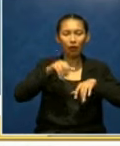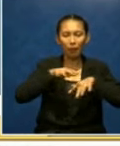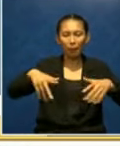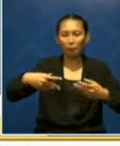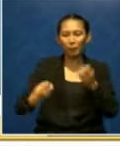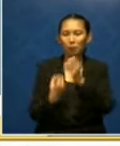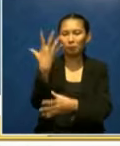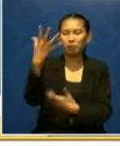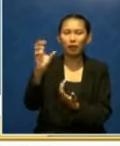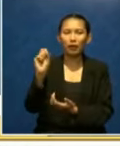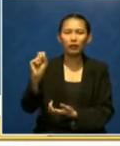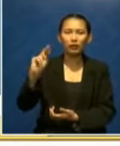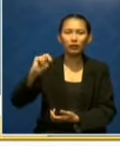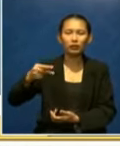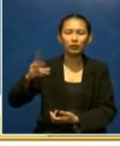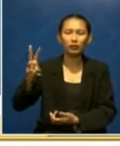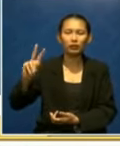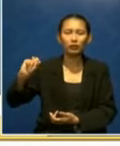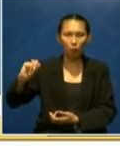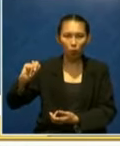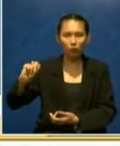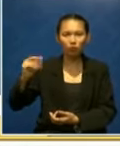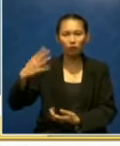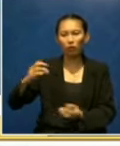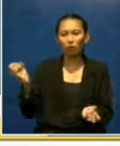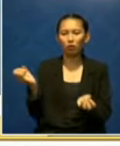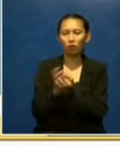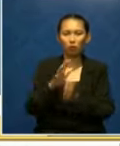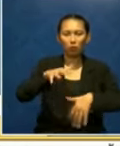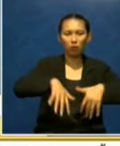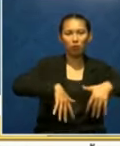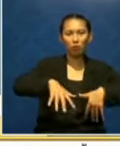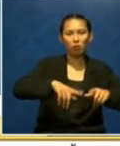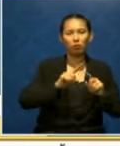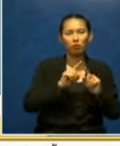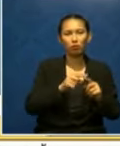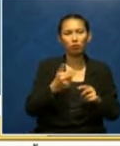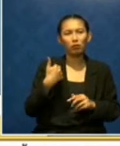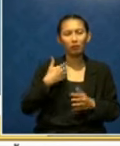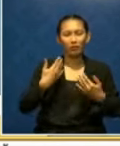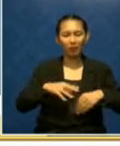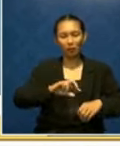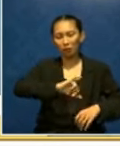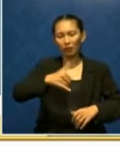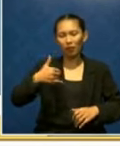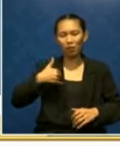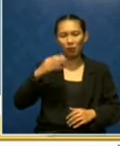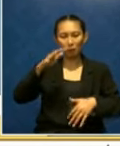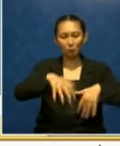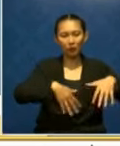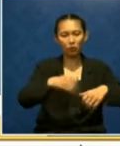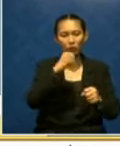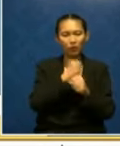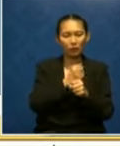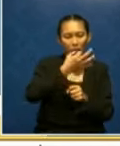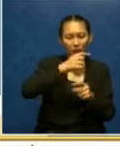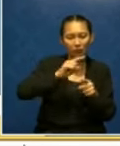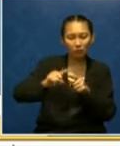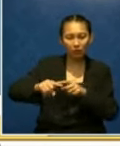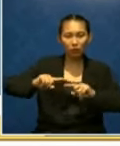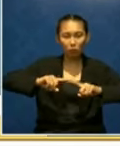ชาติทับซ้อนกับที่ดินทำกินของประชาชนนะคะบางพื้นที่ก็มีการจับกุมประชาชนด้วยค่ะประชาชนที่เข้าไปทำมาหากินโดย